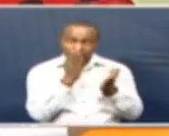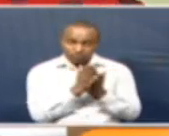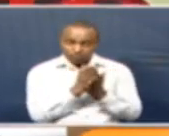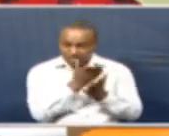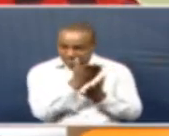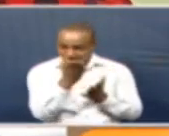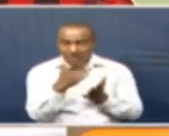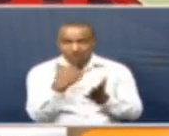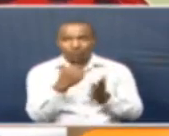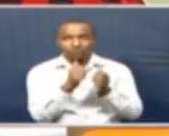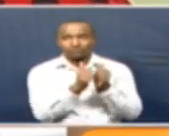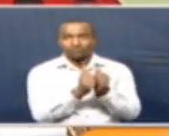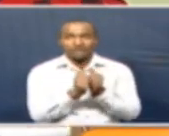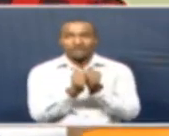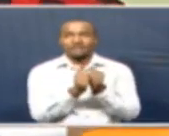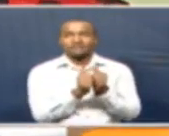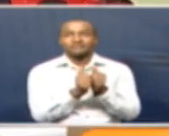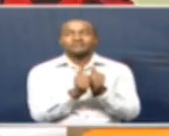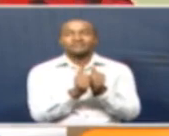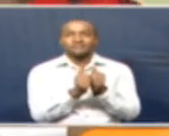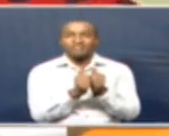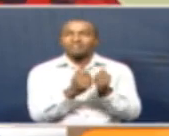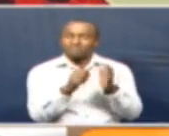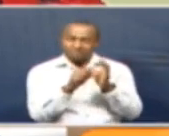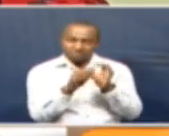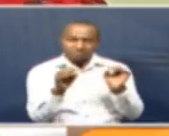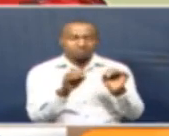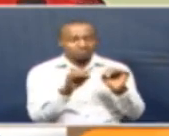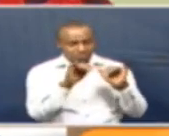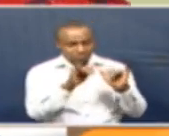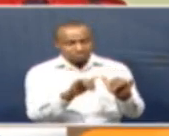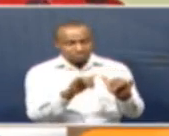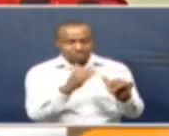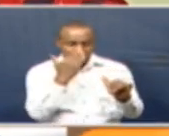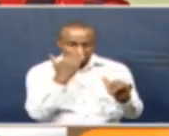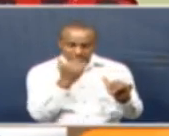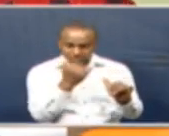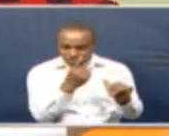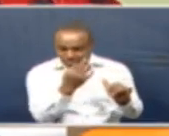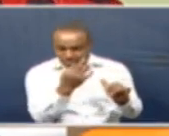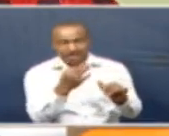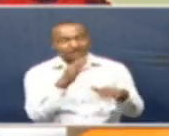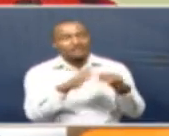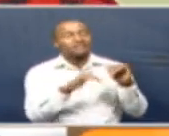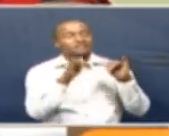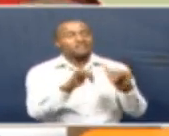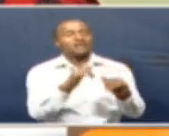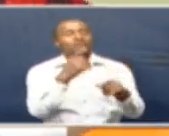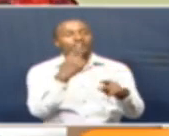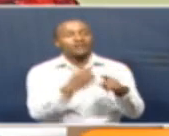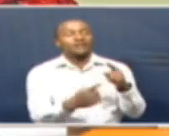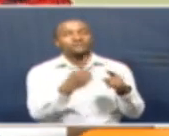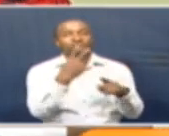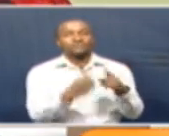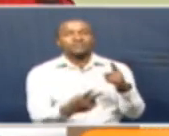nao, kuwe na siku za kuketi. Si kwamba mtu akija kiketi kwako basi ndio akae pale paka mwako afunga, wewe mwenzako hata iwavaa